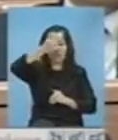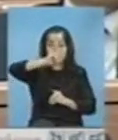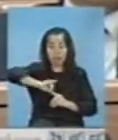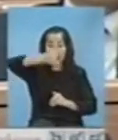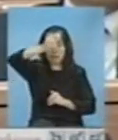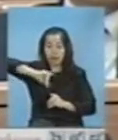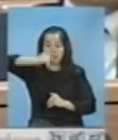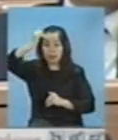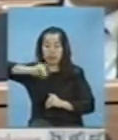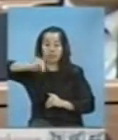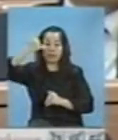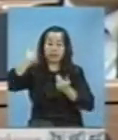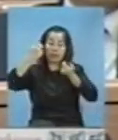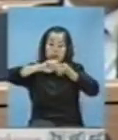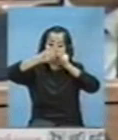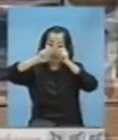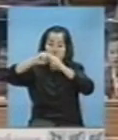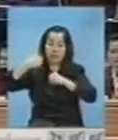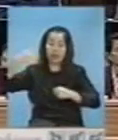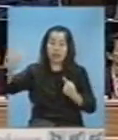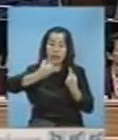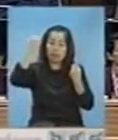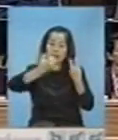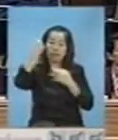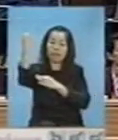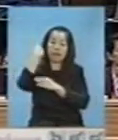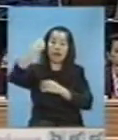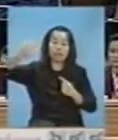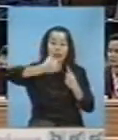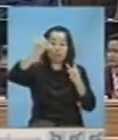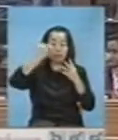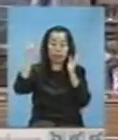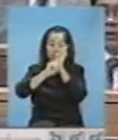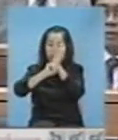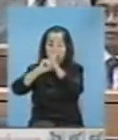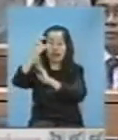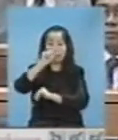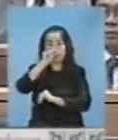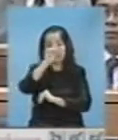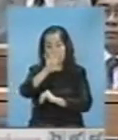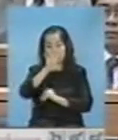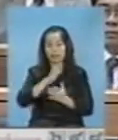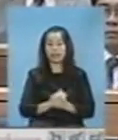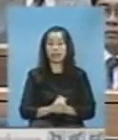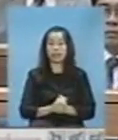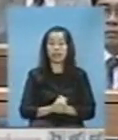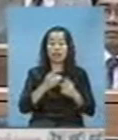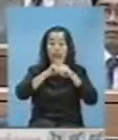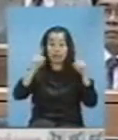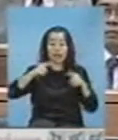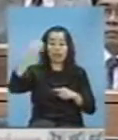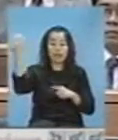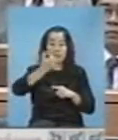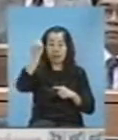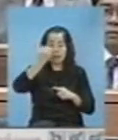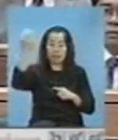อดมีการยึดอำนาจถึง24ครั้งแต่การยึดอำนาจที่ว่